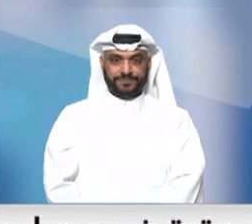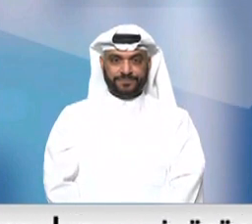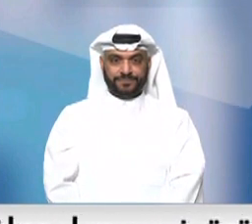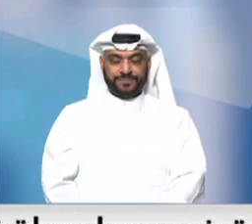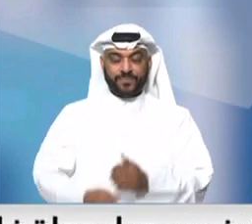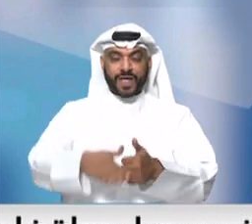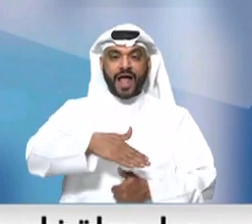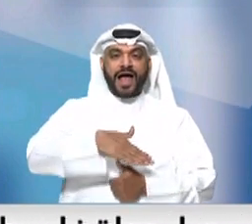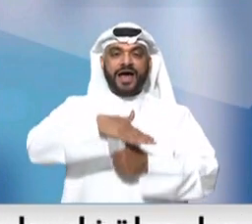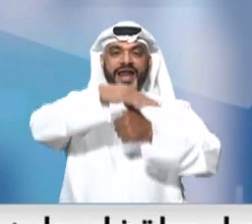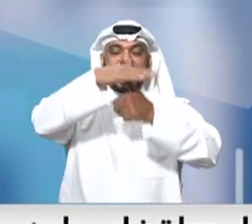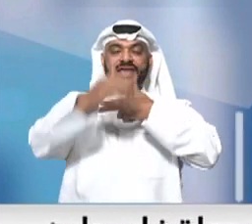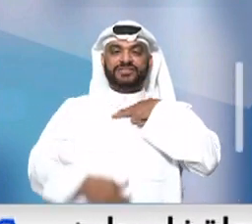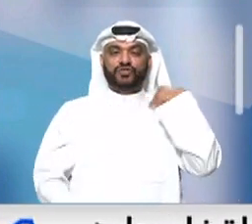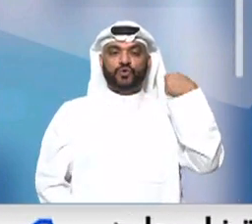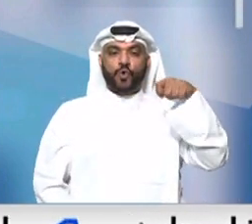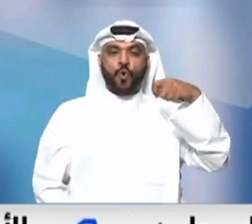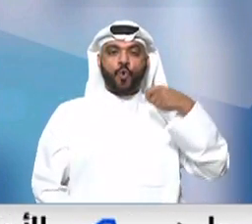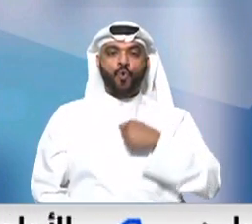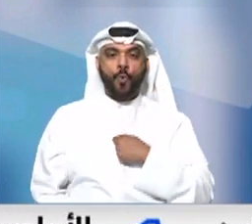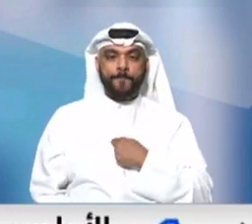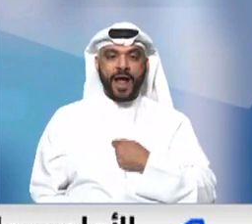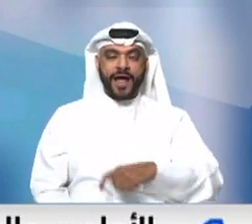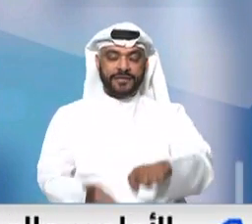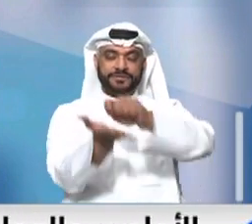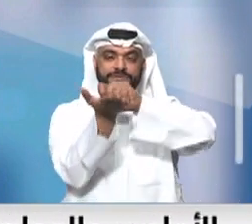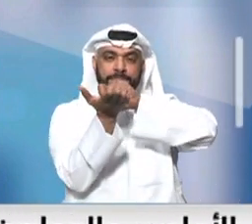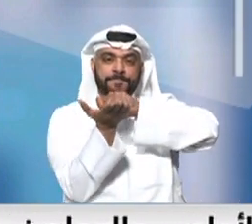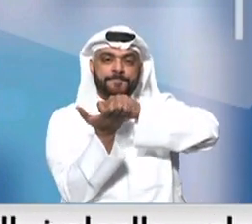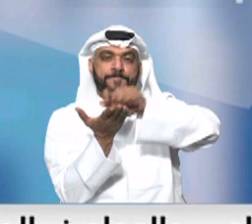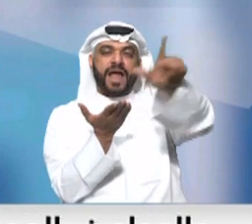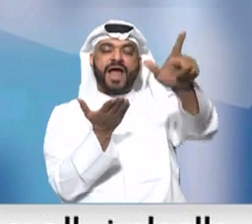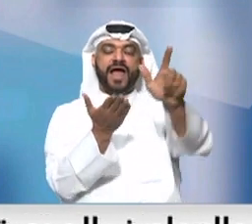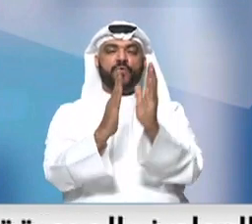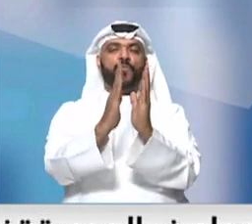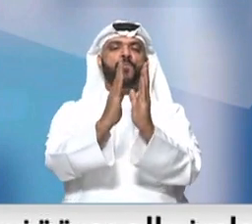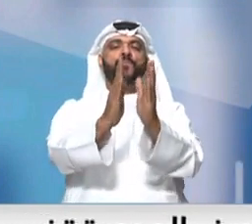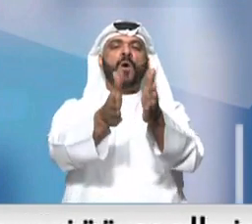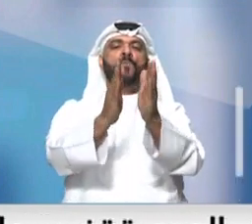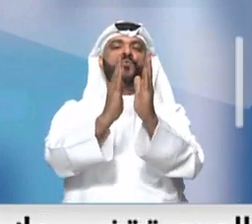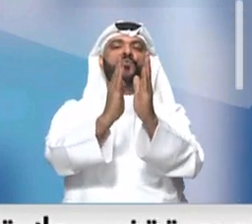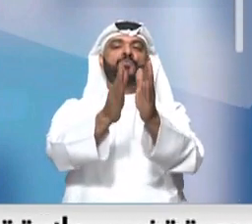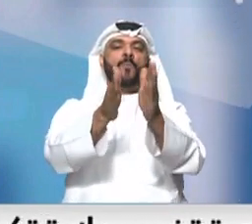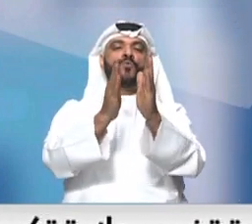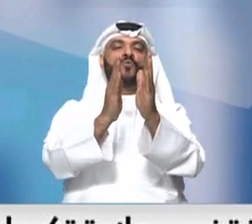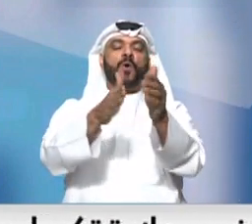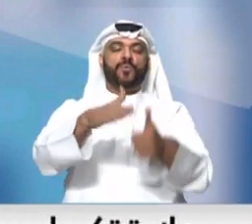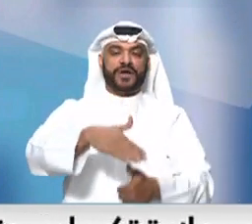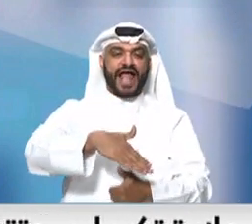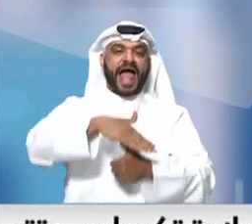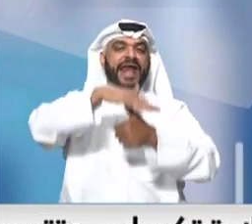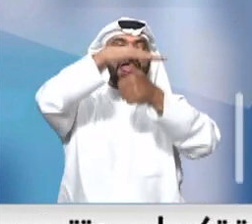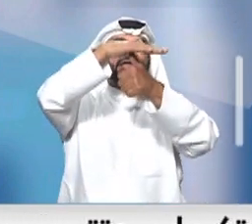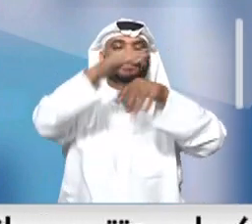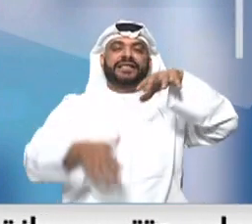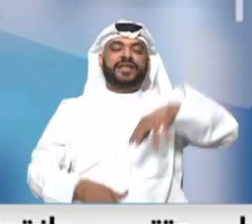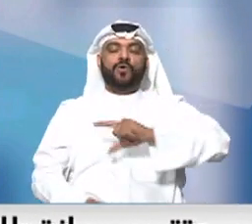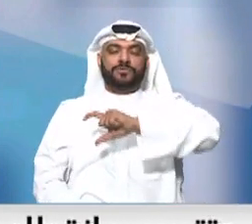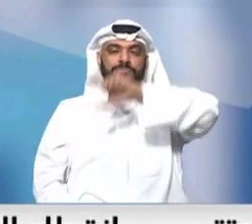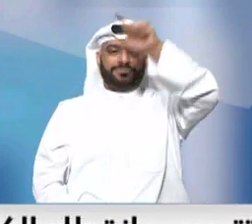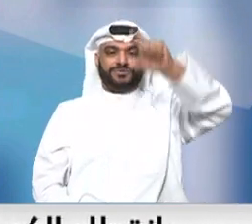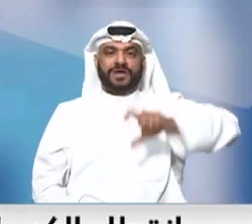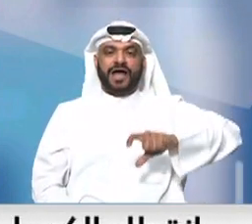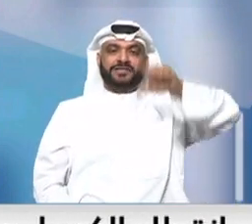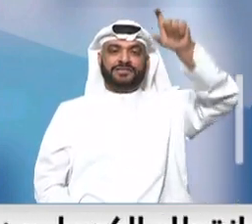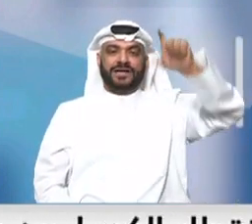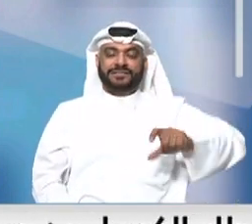كما بعث سمو الشيخ أحمد عبد الله الأحمد الصباح رئيس مجلس الوزراء حفظه الله ببرقية تهنئة إلى فخامة